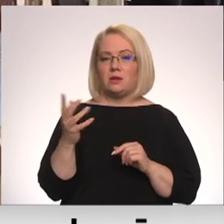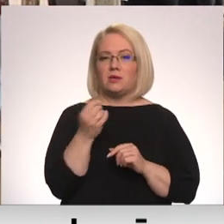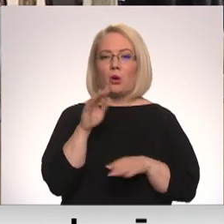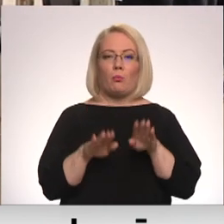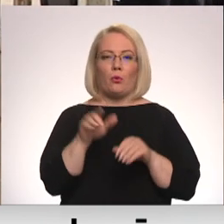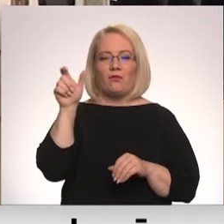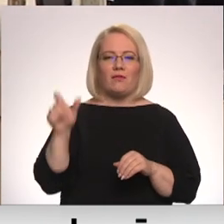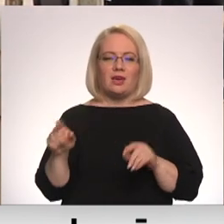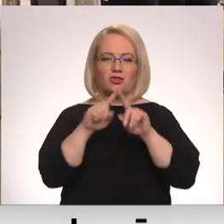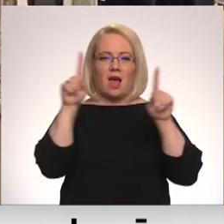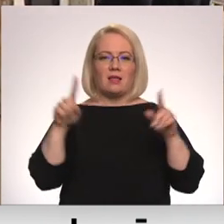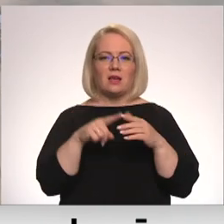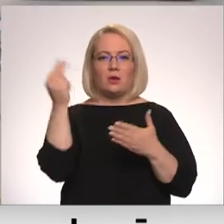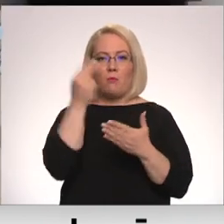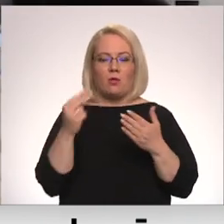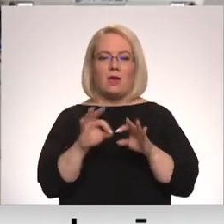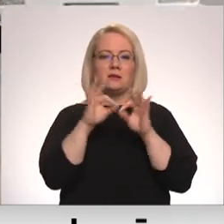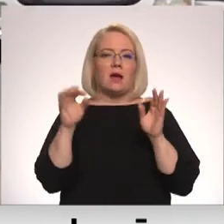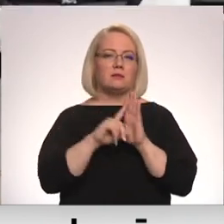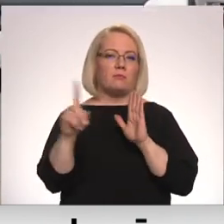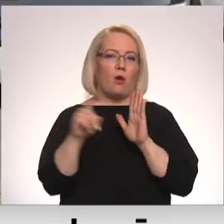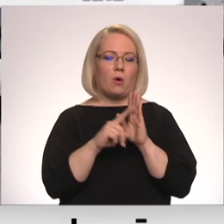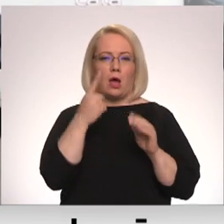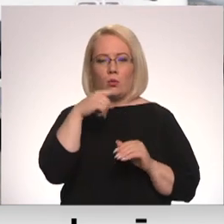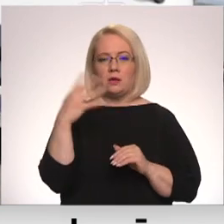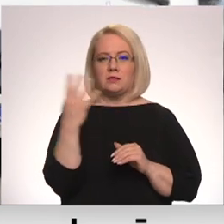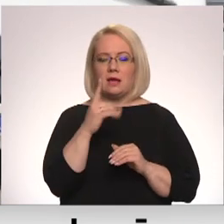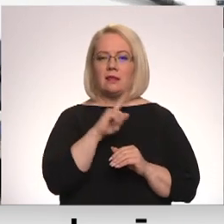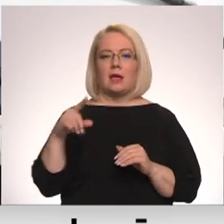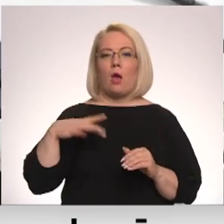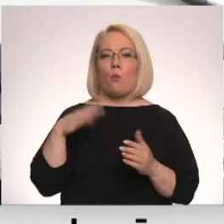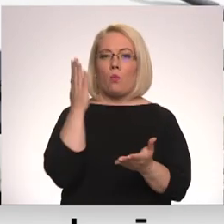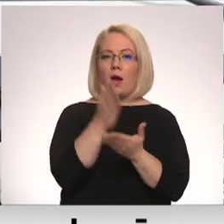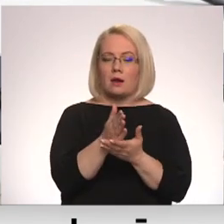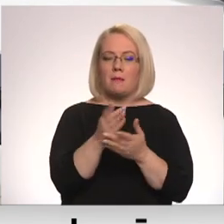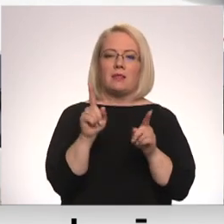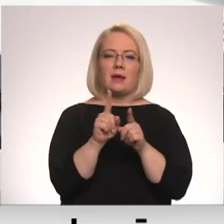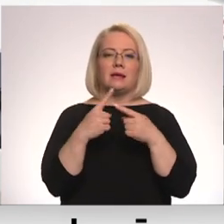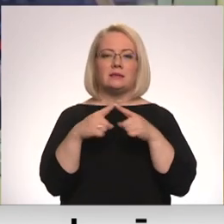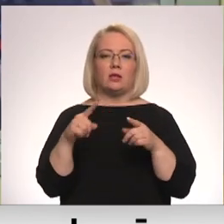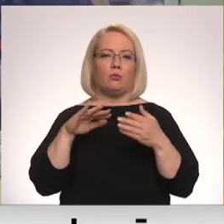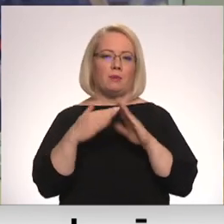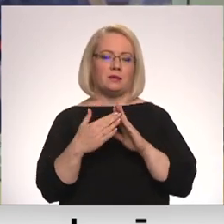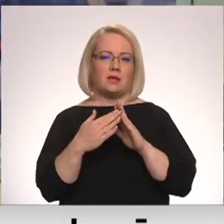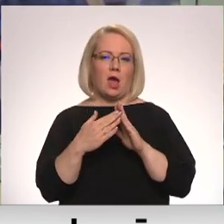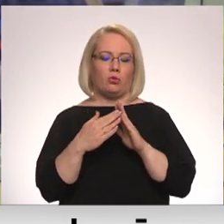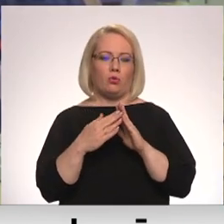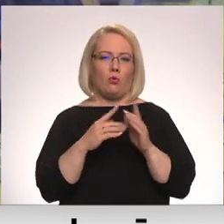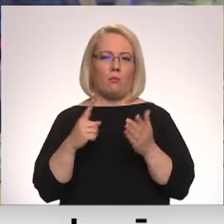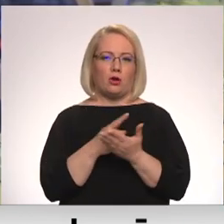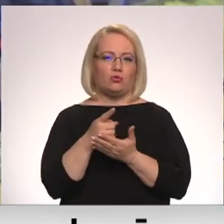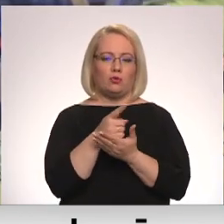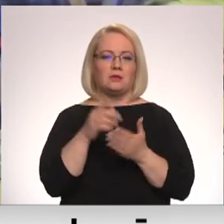gleznu motīviem sāks kursēt jau no 4. dienas. Tostarp ne tikai Ogres virzienā, bet arī citu pilsētu maršrutos. Lai Purvīts